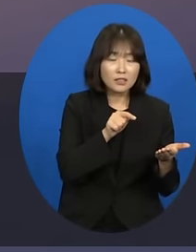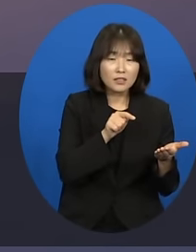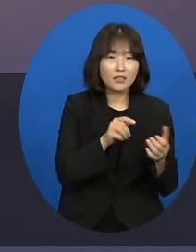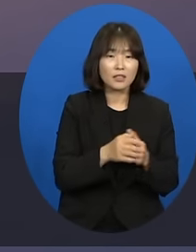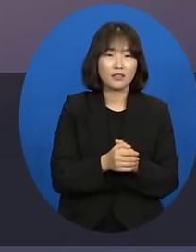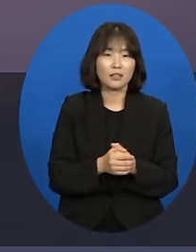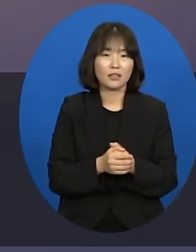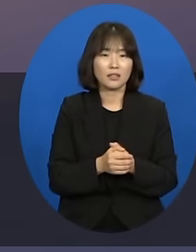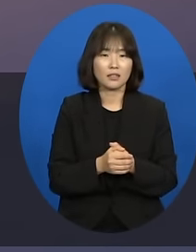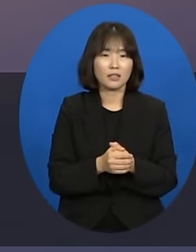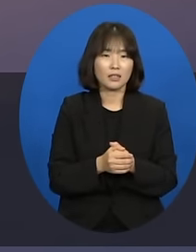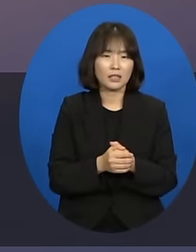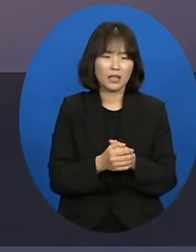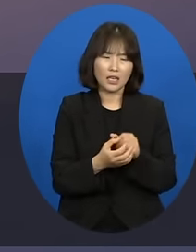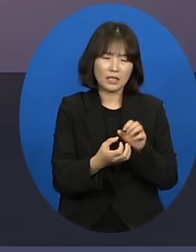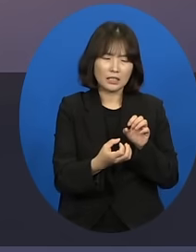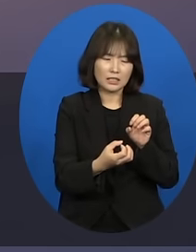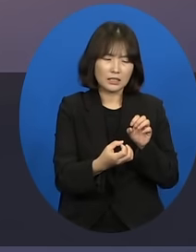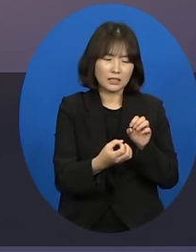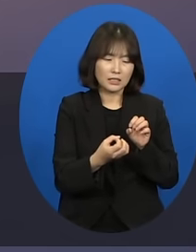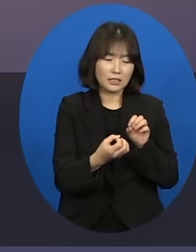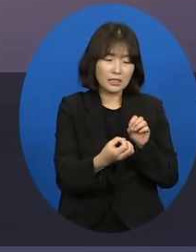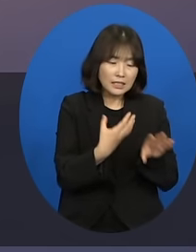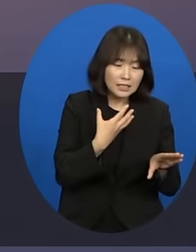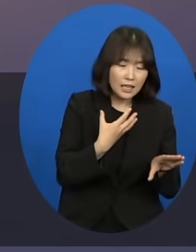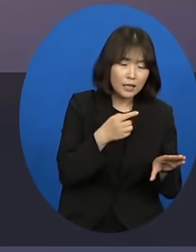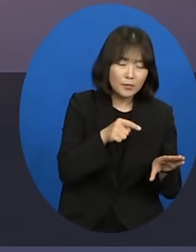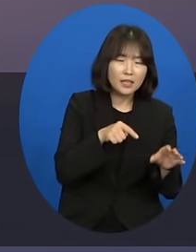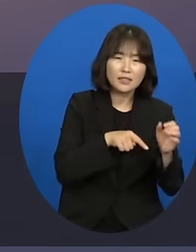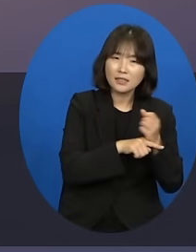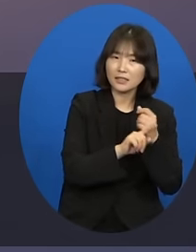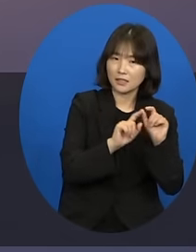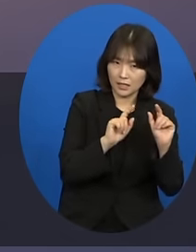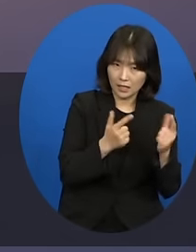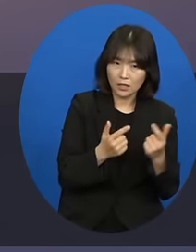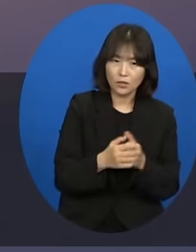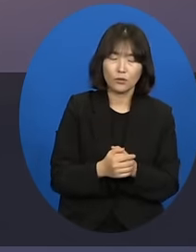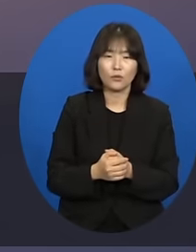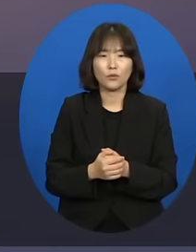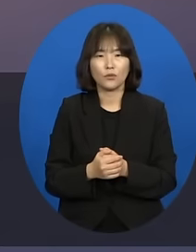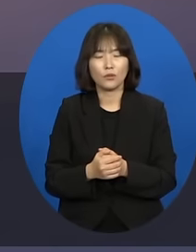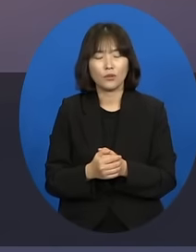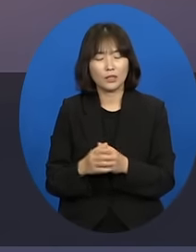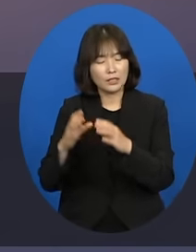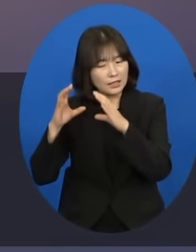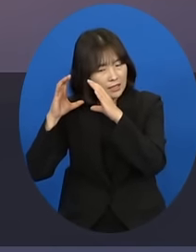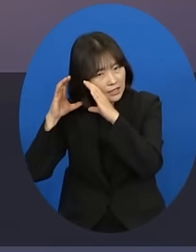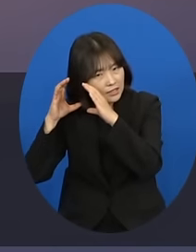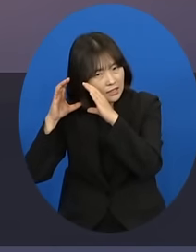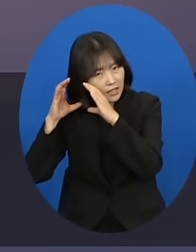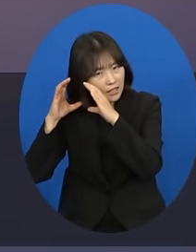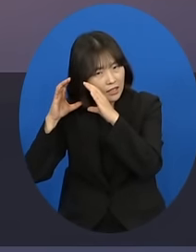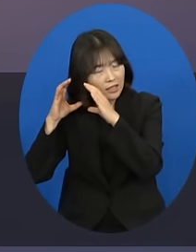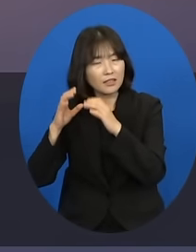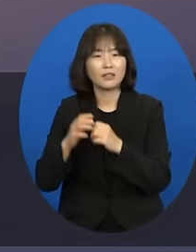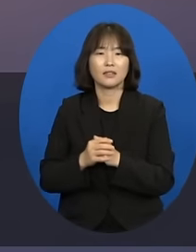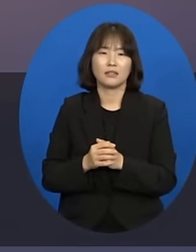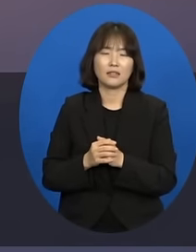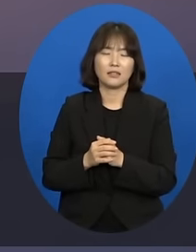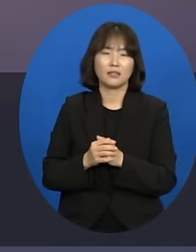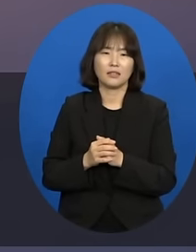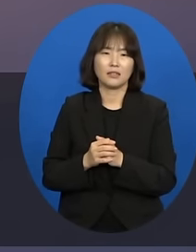answer가 아니에요. 응답해 주셨다라는 answer가 아니라 hear, heard, 하나님 예수님의